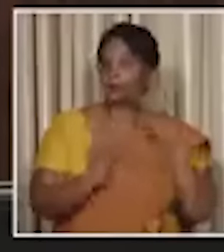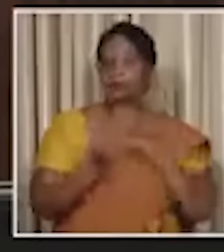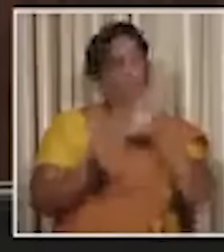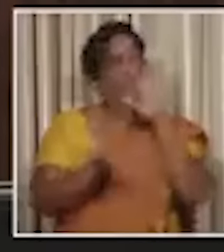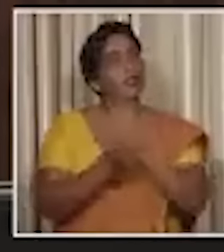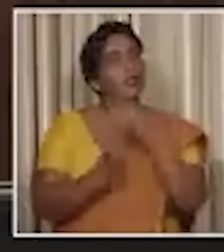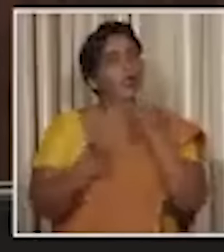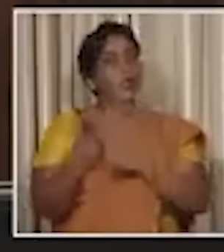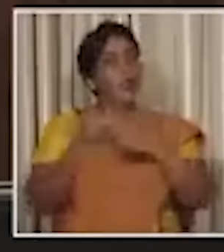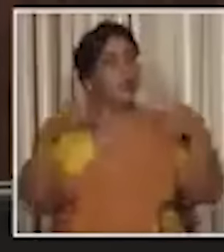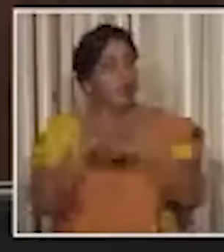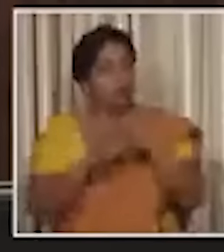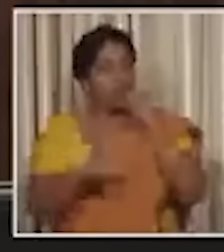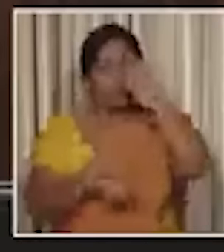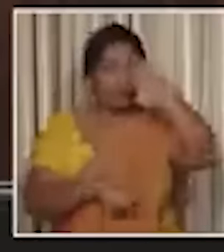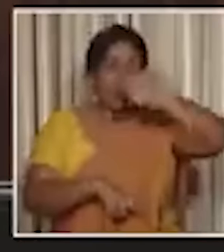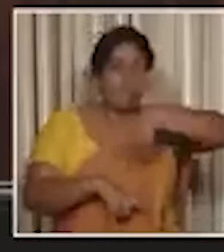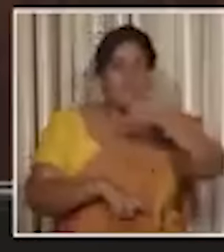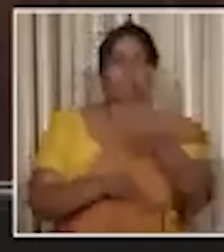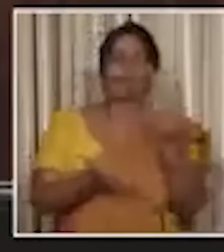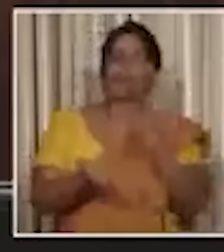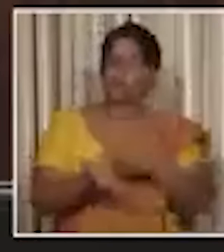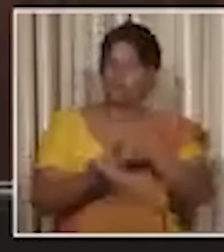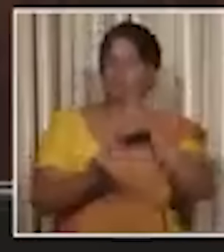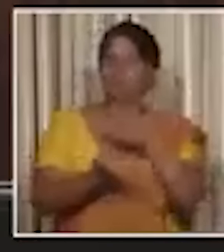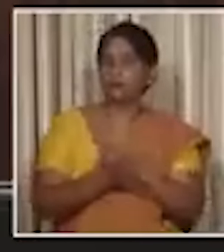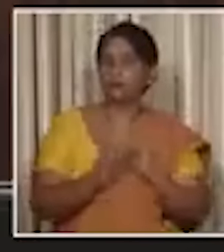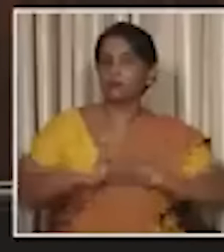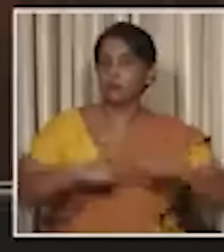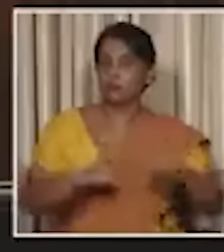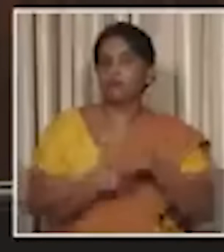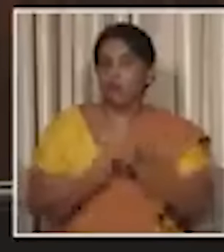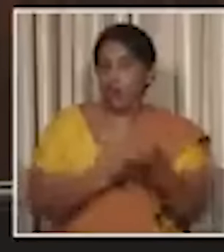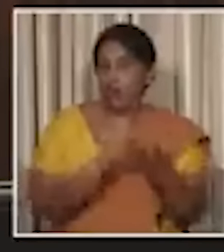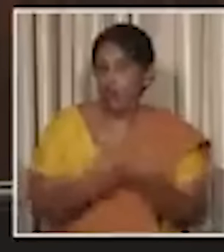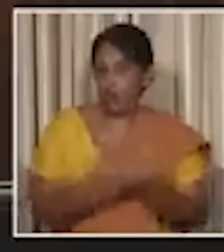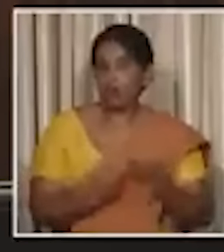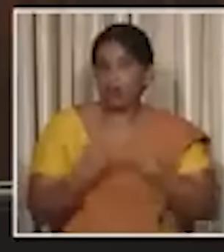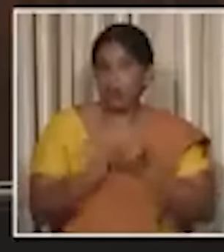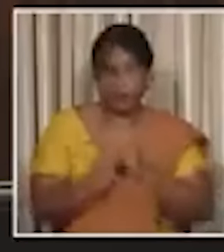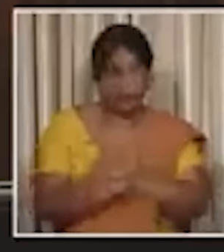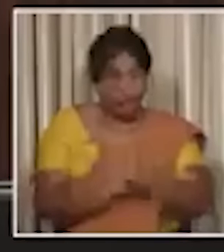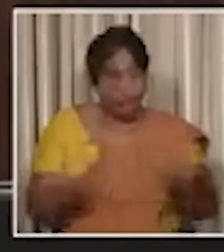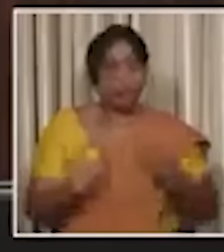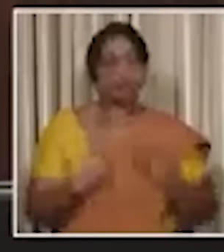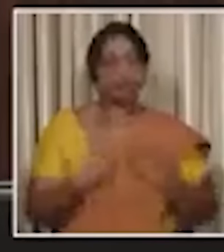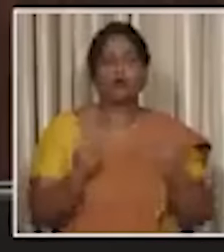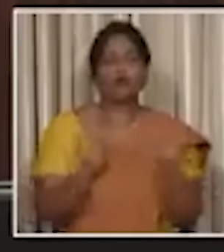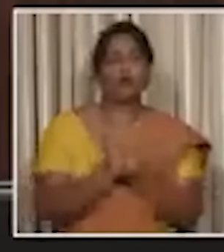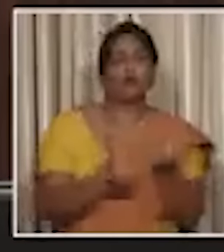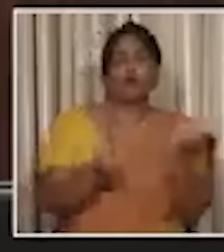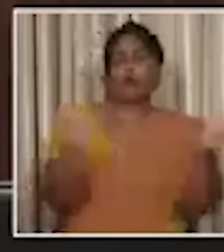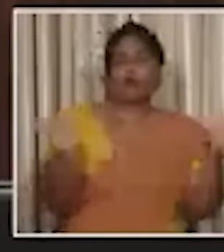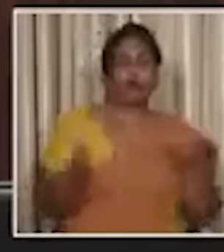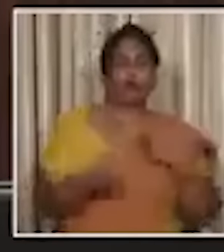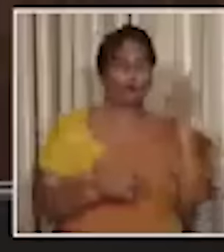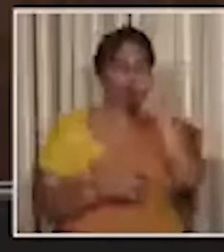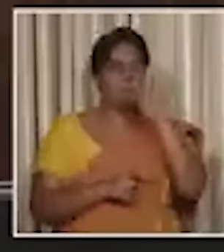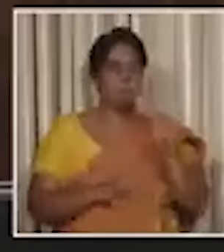நன்மைகள், அதாவது மக்கள் அனைவரும் ஒன்று சேர்ந்து பொருளாதார செல்வத்தை உருவாக்க வேண்டும், நாட்டின் இயற்கை வளங்கள் அத்தகைய பொருளாதார